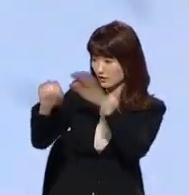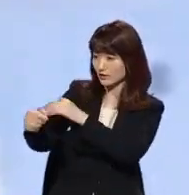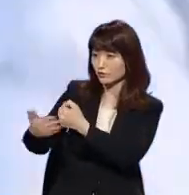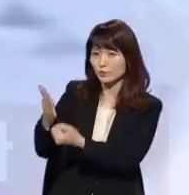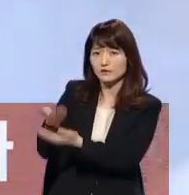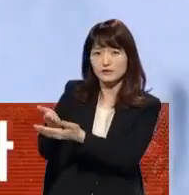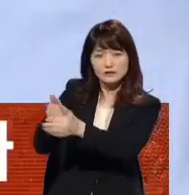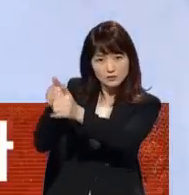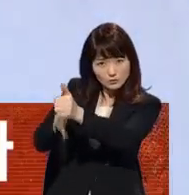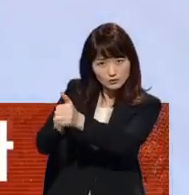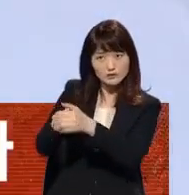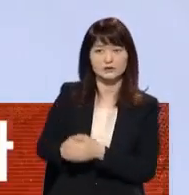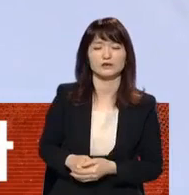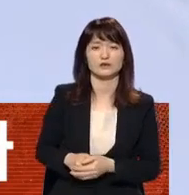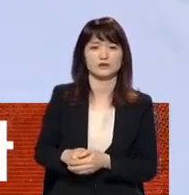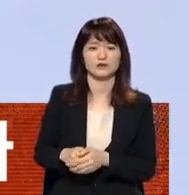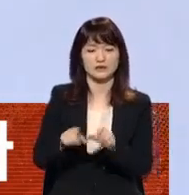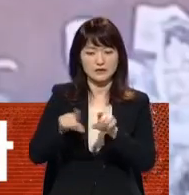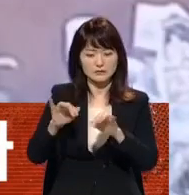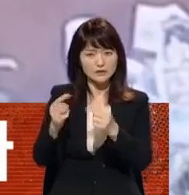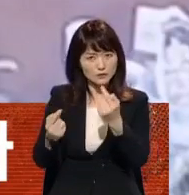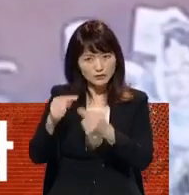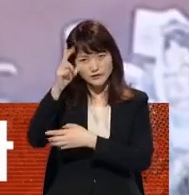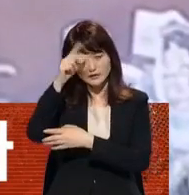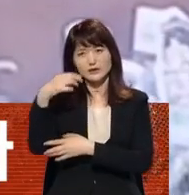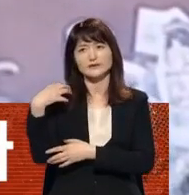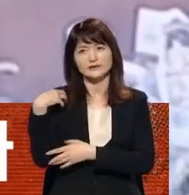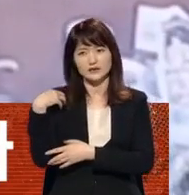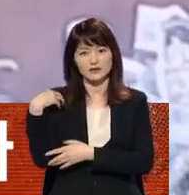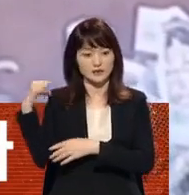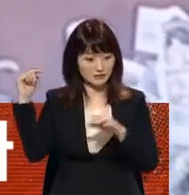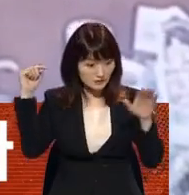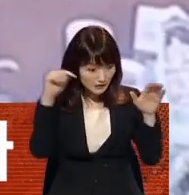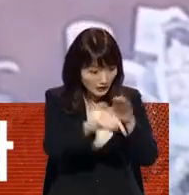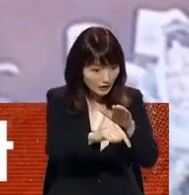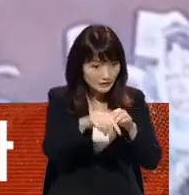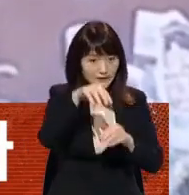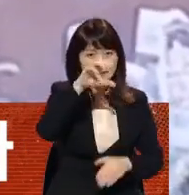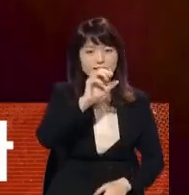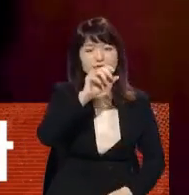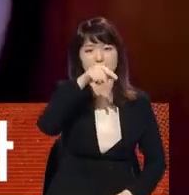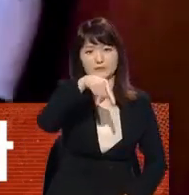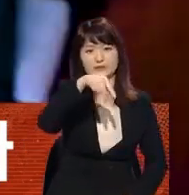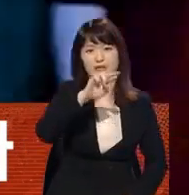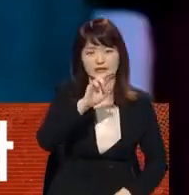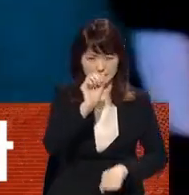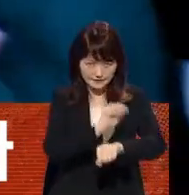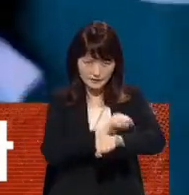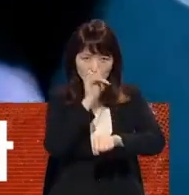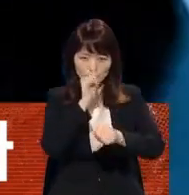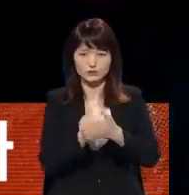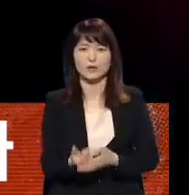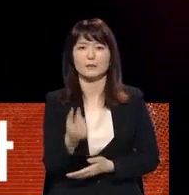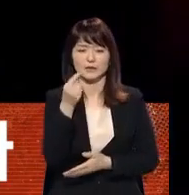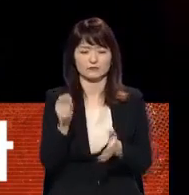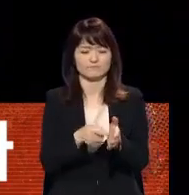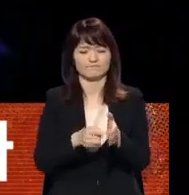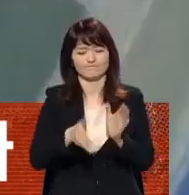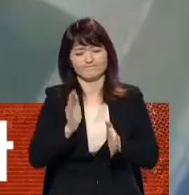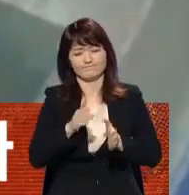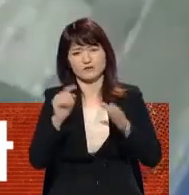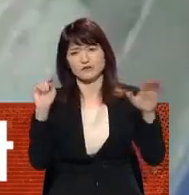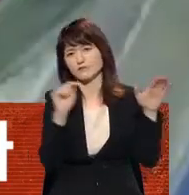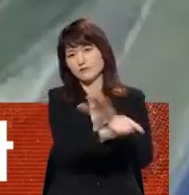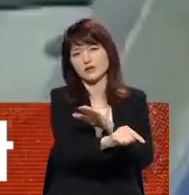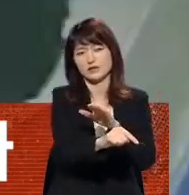그래도 일반인보다는 경찰관이나 이런 사람들이 CPR을 더 잘 할 수가 있습니다. 그래서 바로 출발을 했고요. 출동을 해서